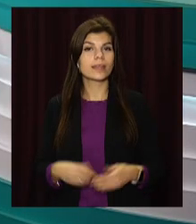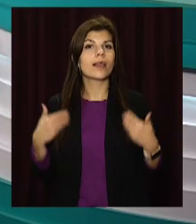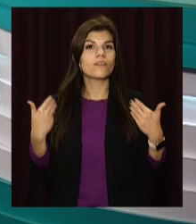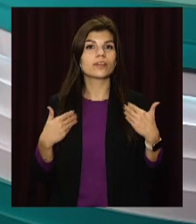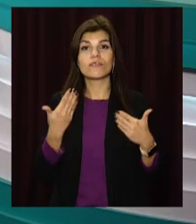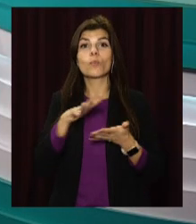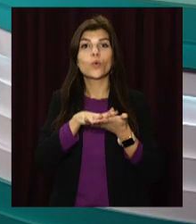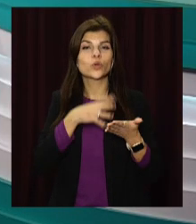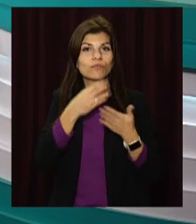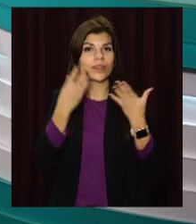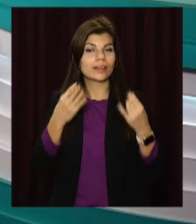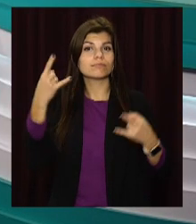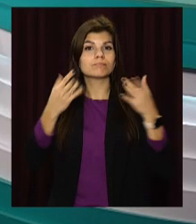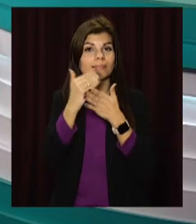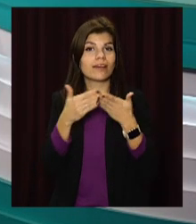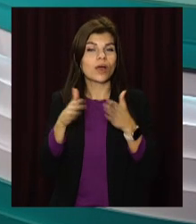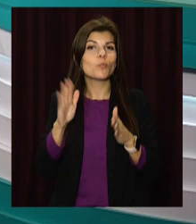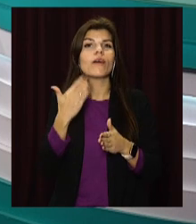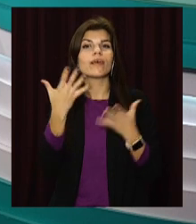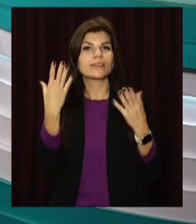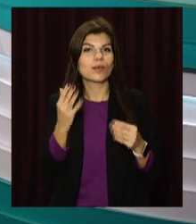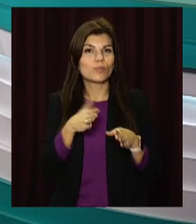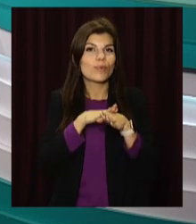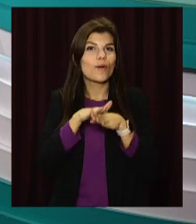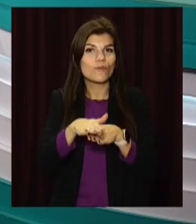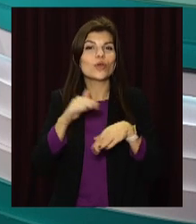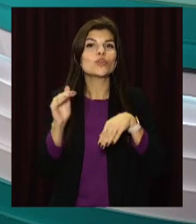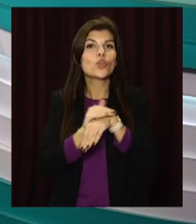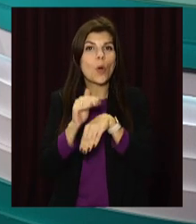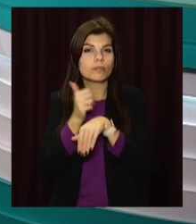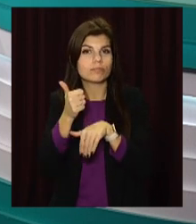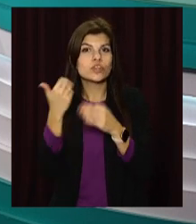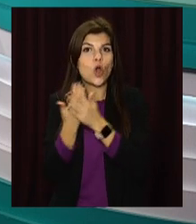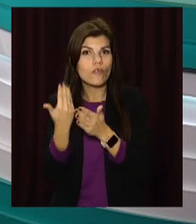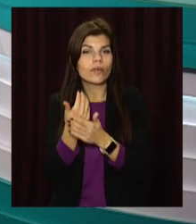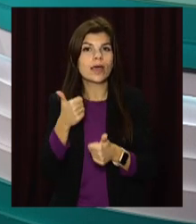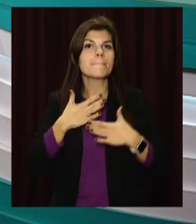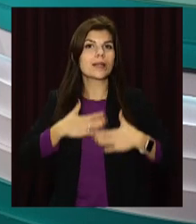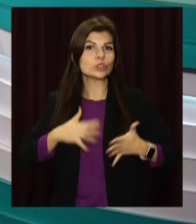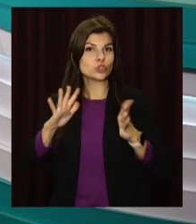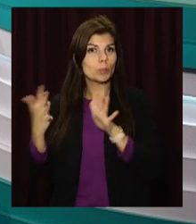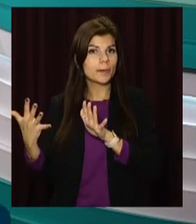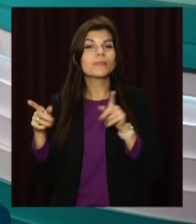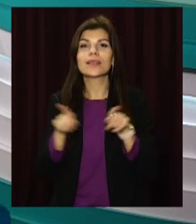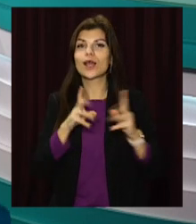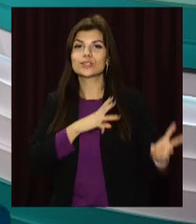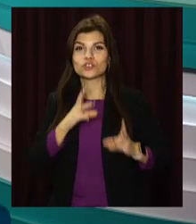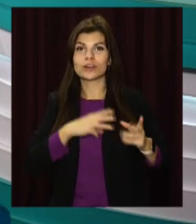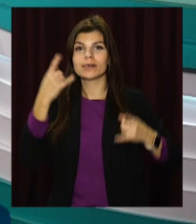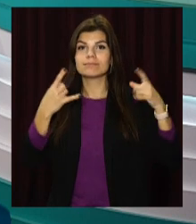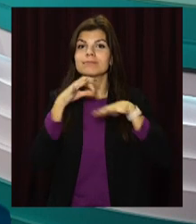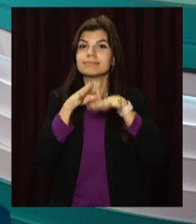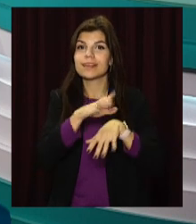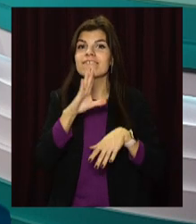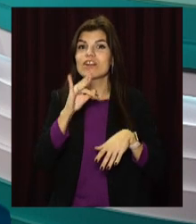Вітаю, ви продовжуєте свій день з відкритим. Нехай ваш день буде сповненим добрими новинами та приємними подіями. З такими побажаннями до вас